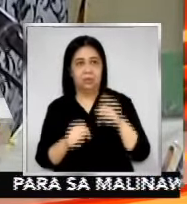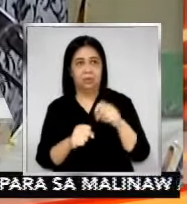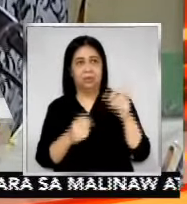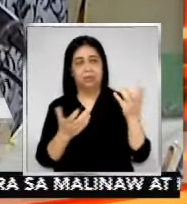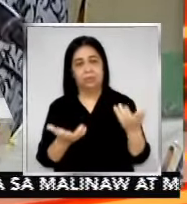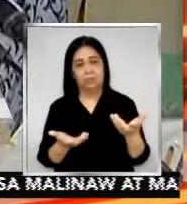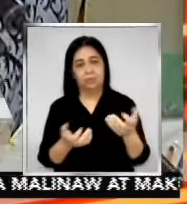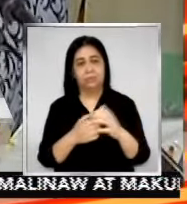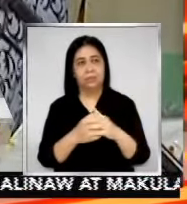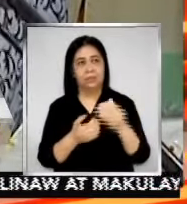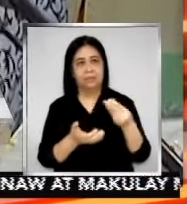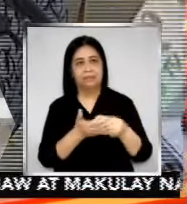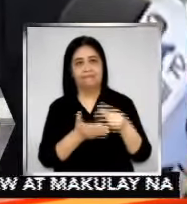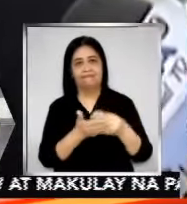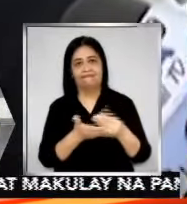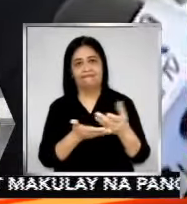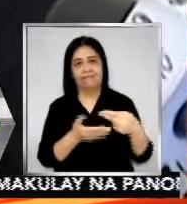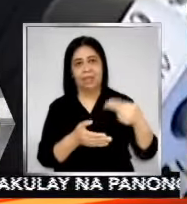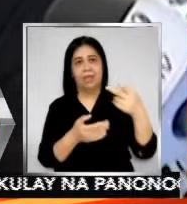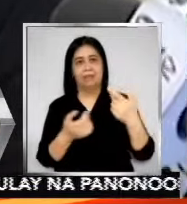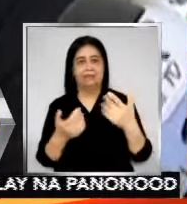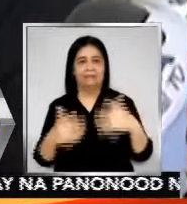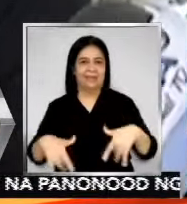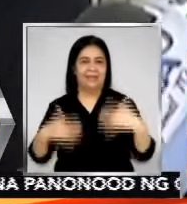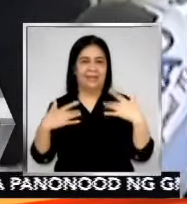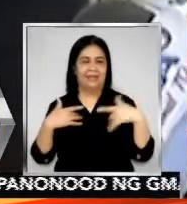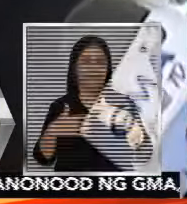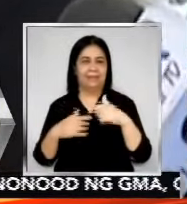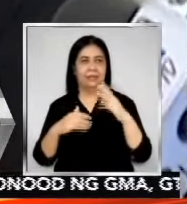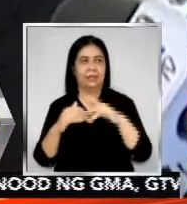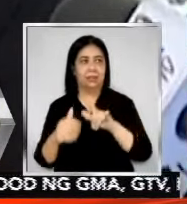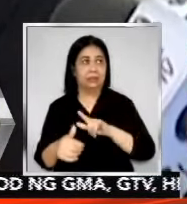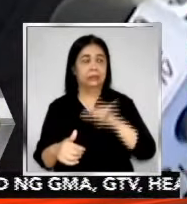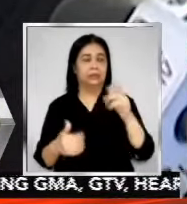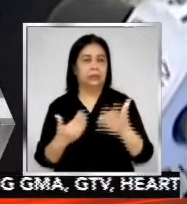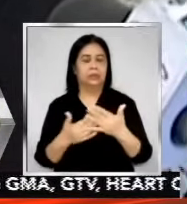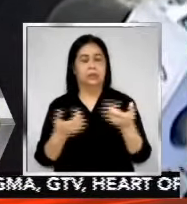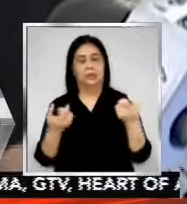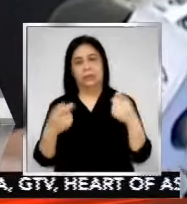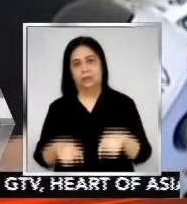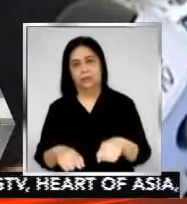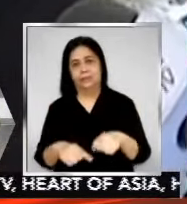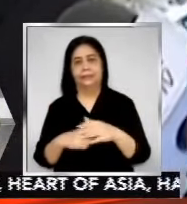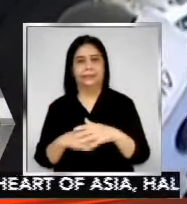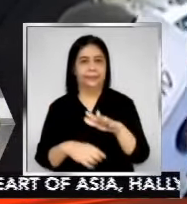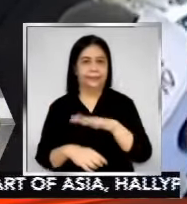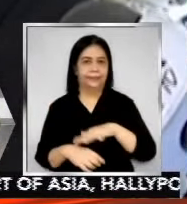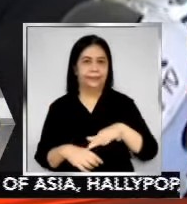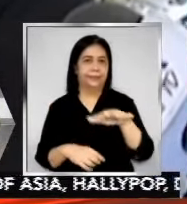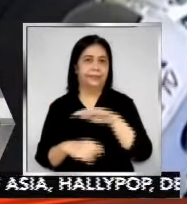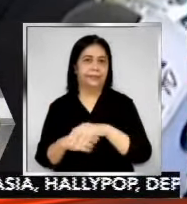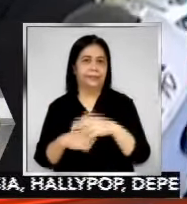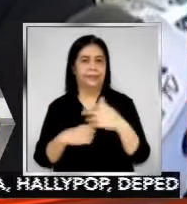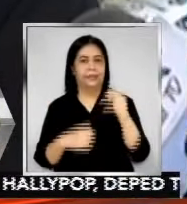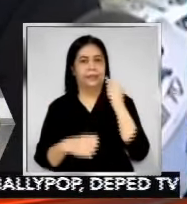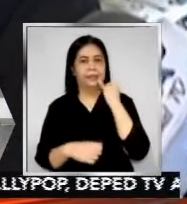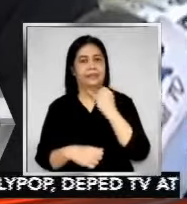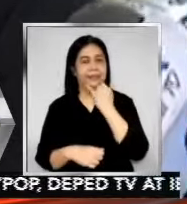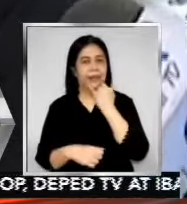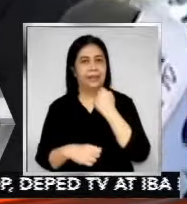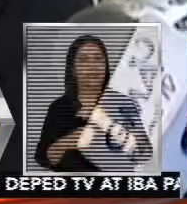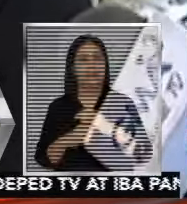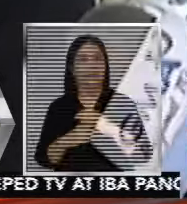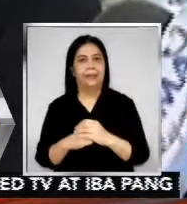ng ano namin, ng pamumuhay namin. Instead na makaalis na kami, ganito yun nangyayari sa bansang Israel. Pero good thing